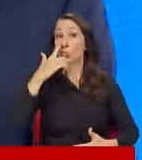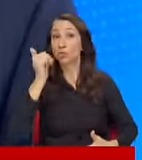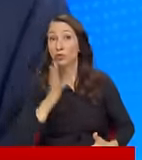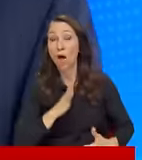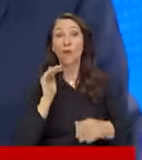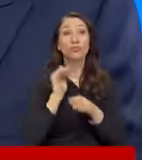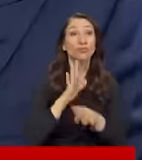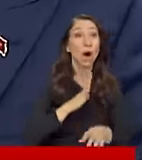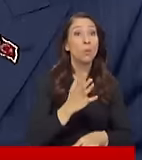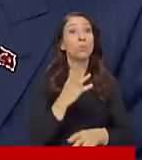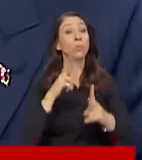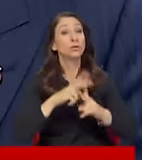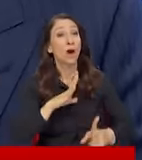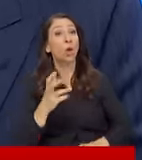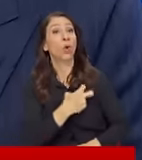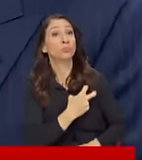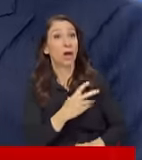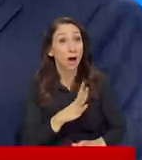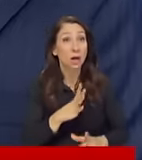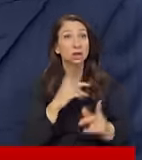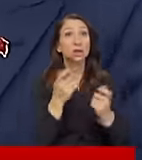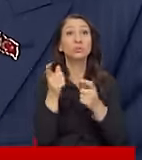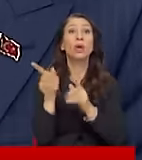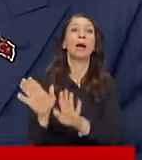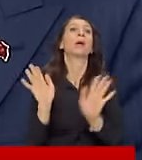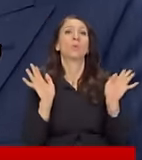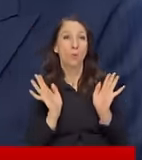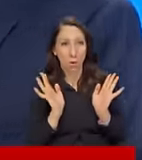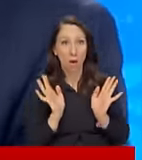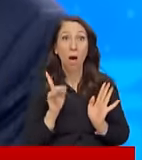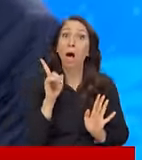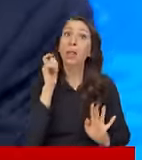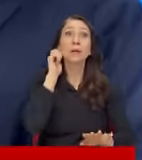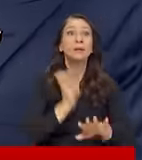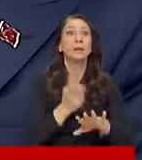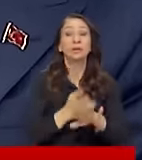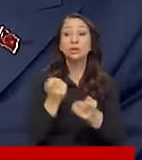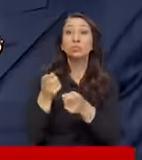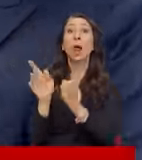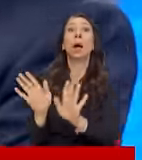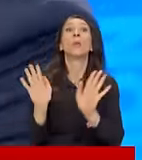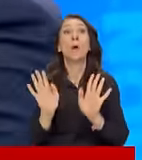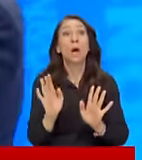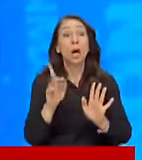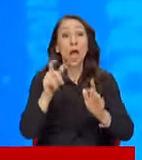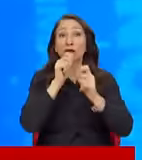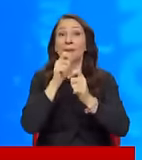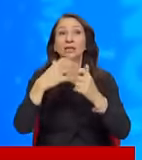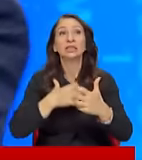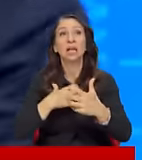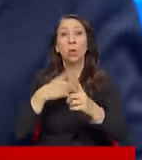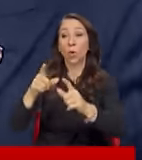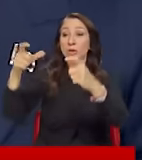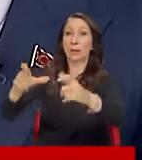var, amirler var, polislerimiz var da iş bunlara kalmıyor. Yani Allah'tan iş bunlara kalmıyor. Amigolukları